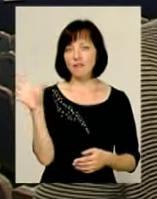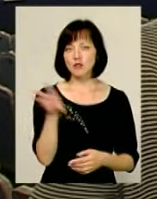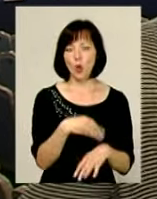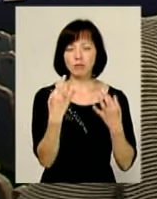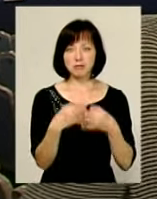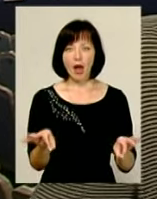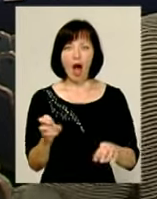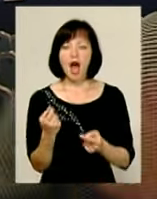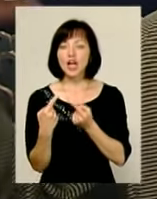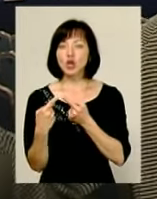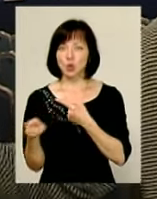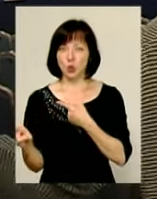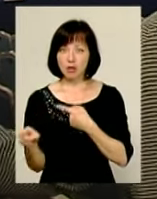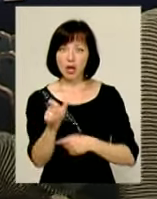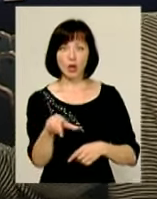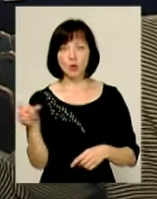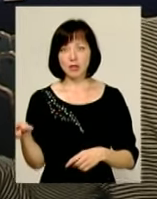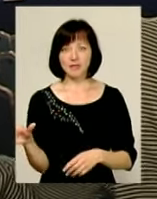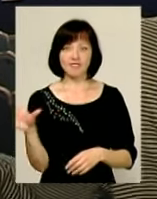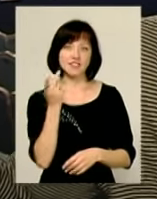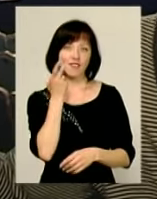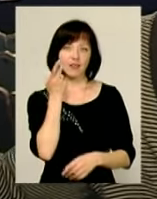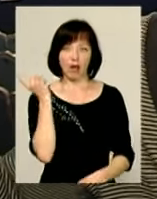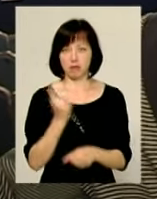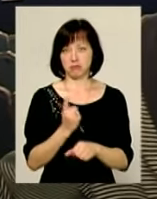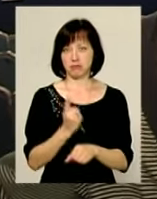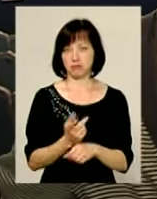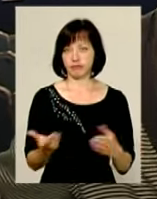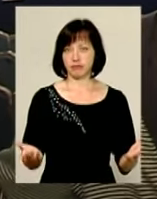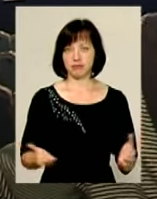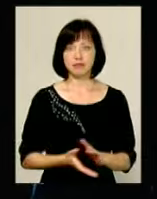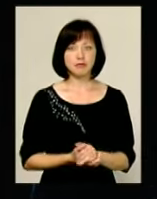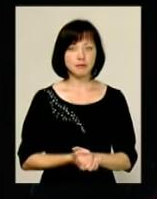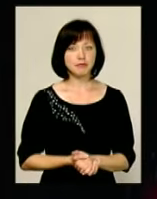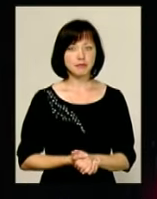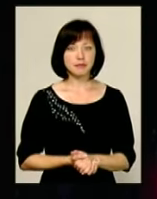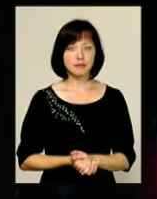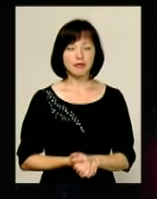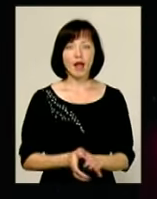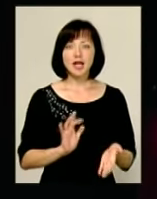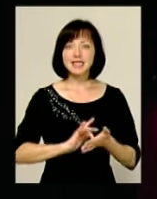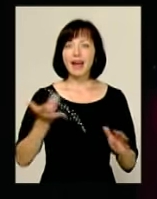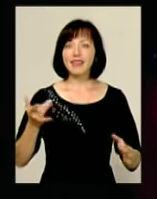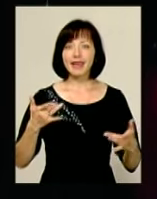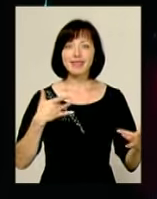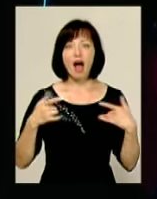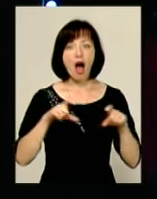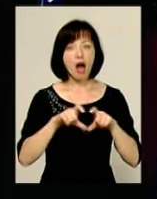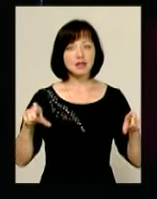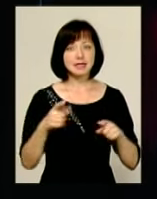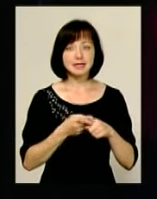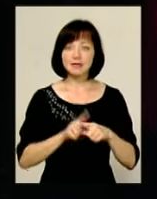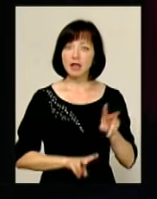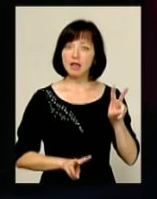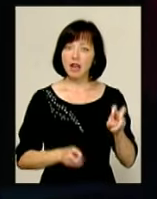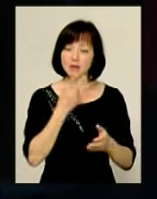зелёный, а для для остальных всегда красный. Скляний театр - це образна назва, що